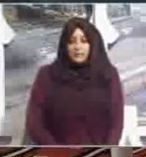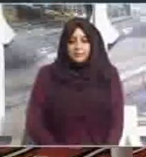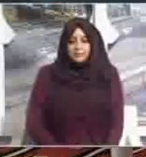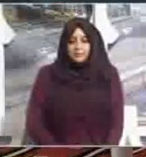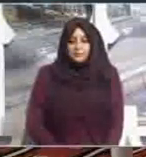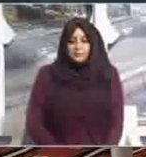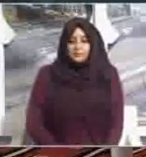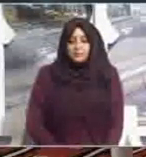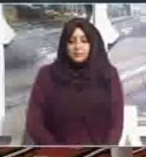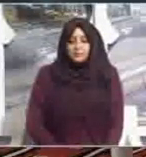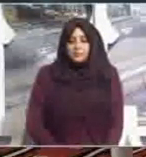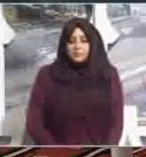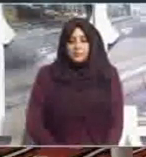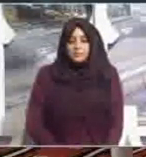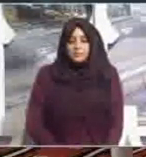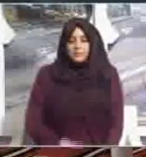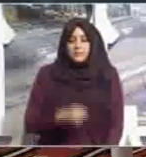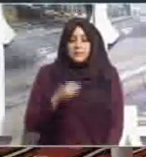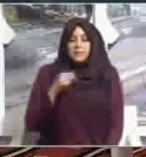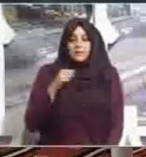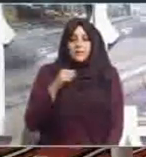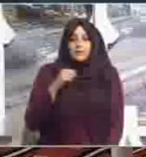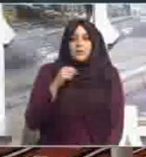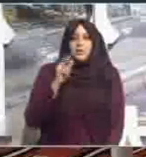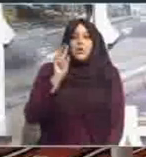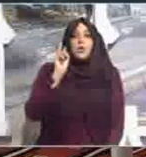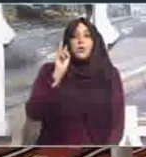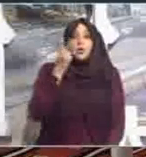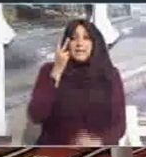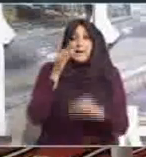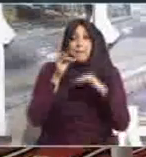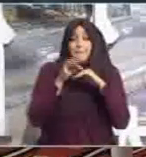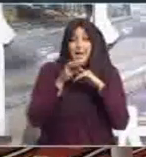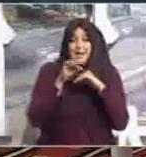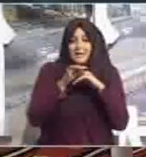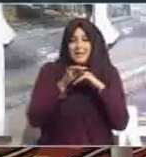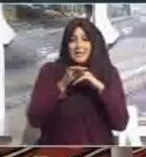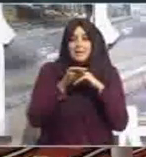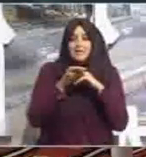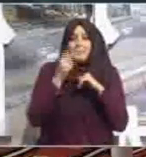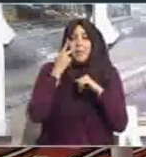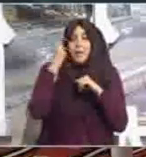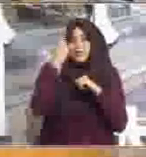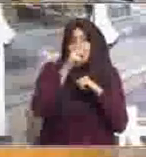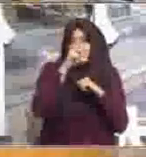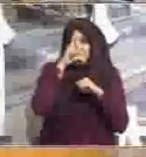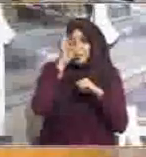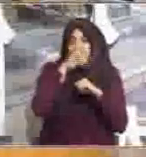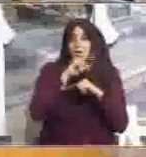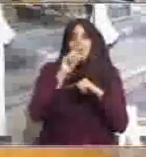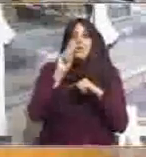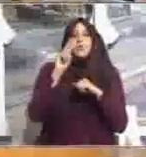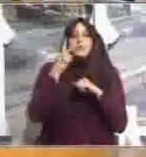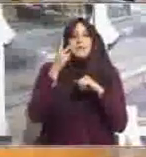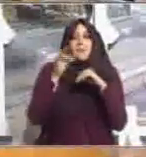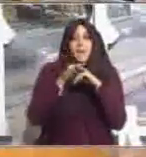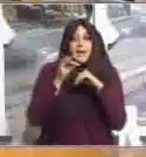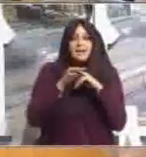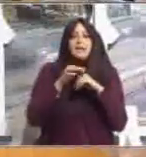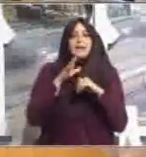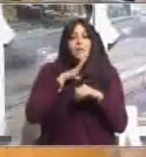وجابت طفل مع الراجل الزوج تاعها الثاني بابا انا توفى الزوج الثاني جابت معاه